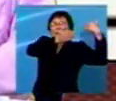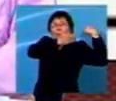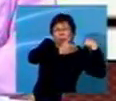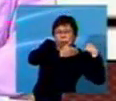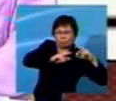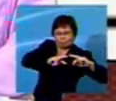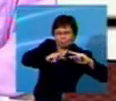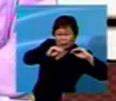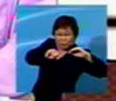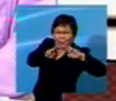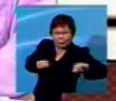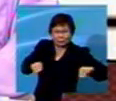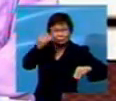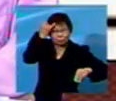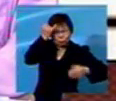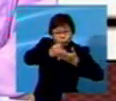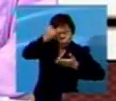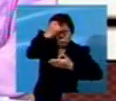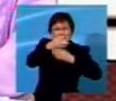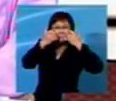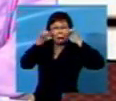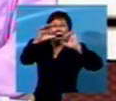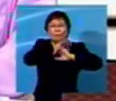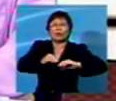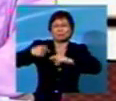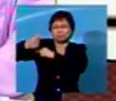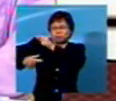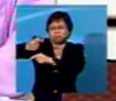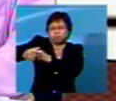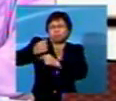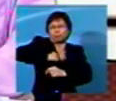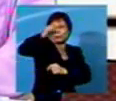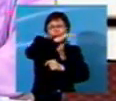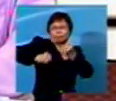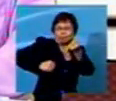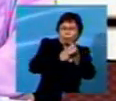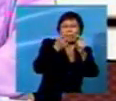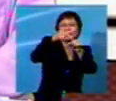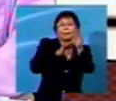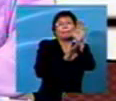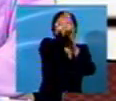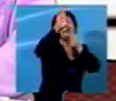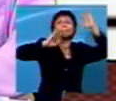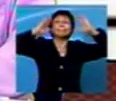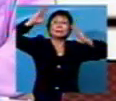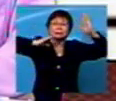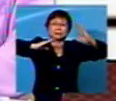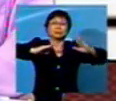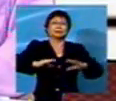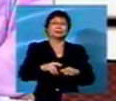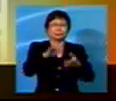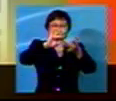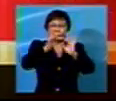melahirkan pelajar berilmu dan berkebolehan yang bersedia untuk mewarisi perjuangan dan menyumbang kepada pembangunan negara melalui